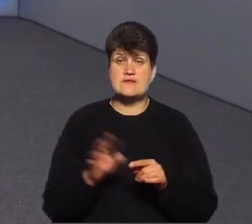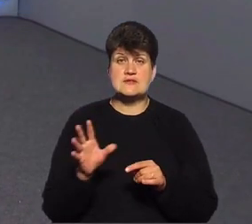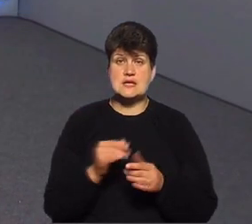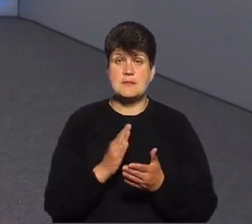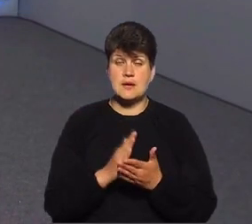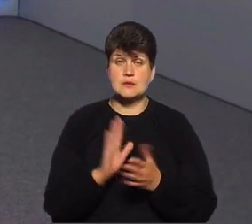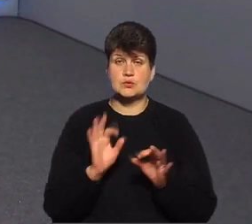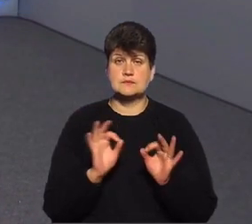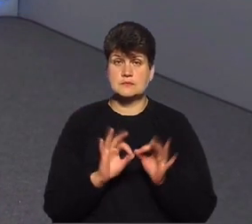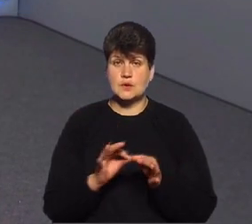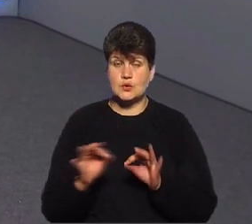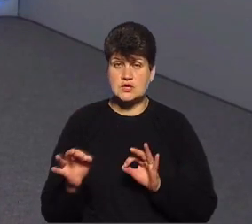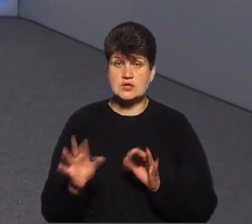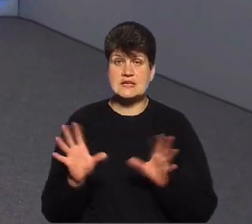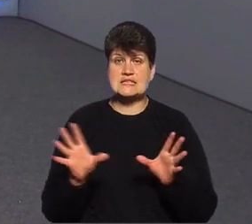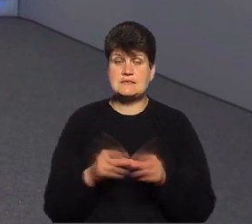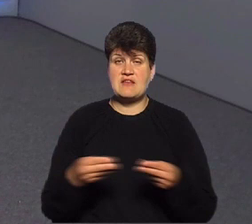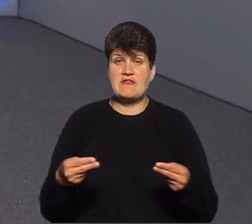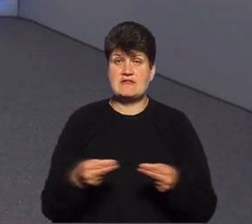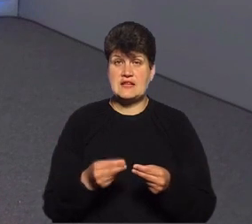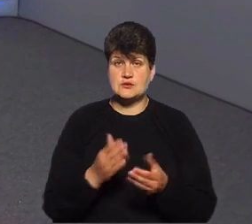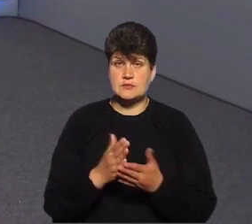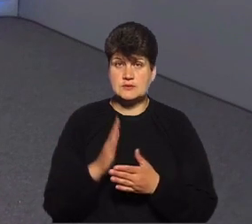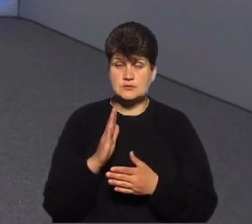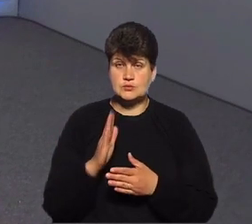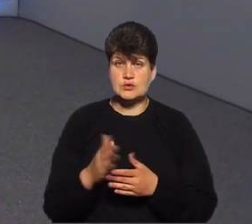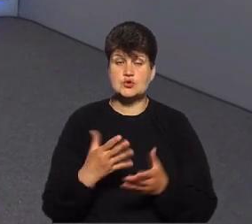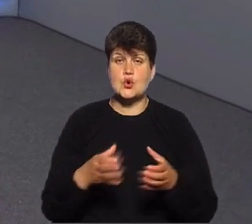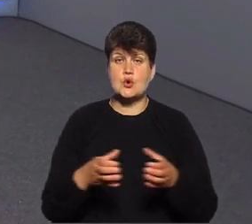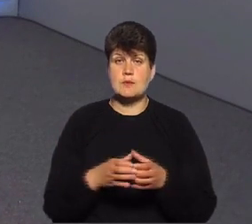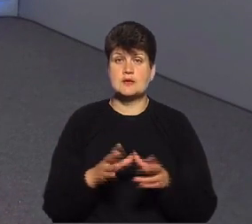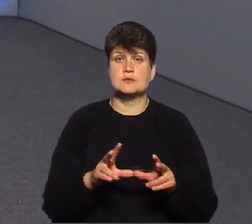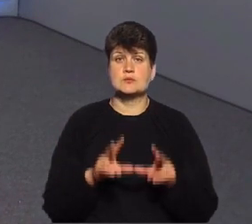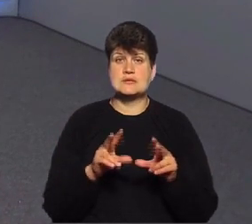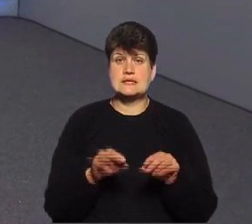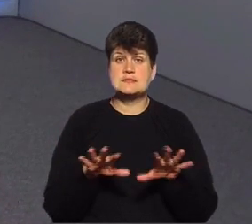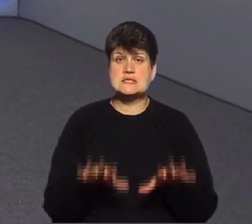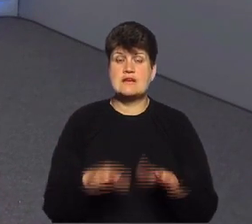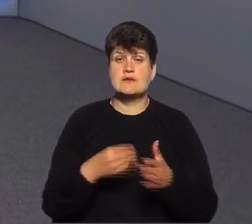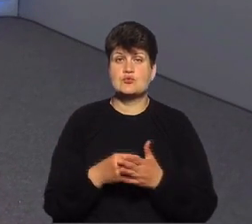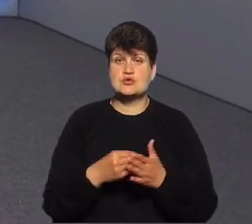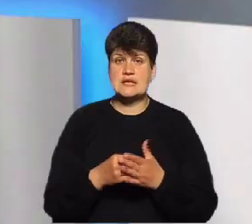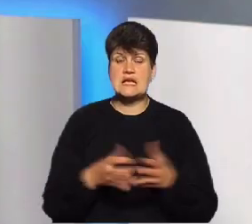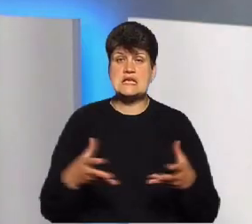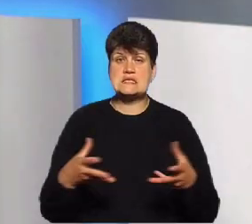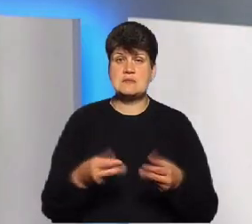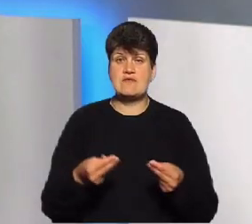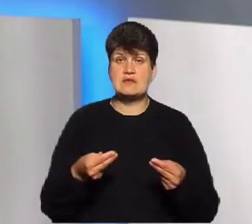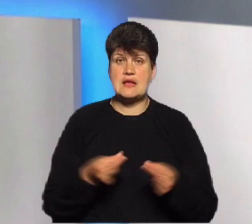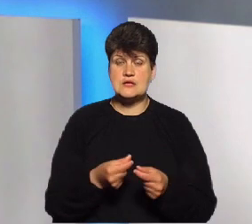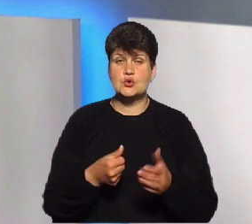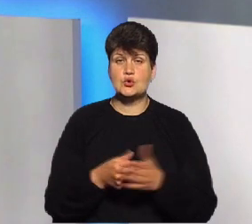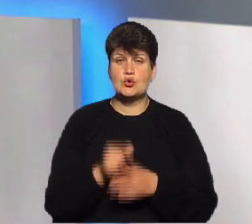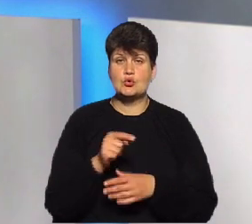бути співвнесок, буде великим плюсом, якщо громада гарантуватиме не тільки з місцевого бюджету співвнесок до того чи іншого гранту.